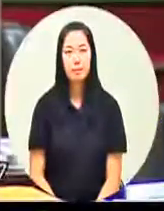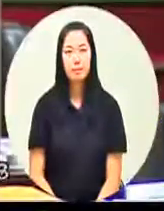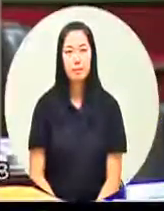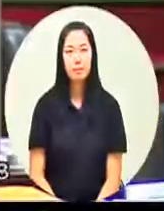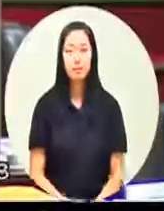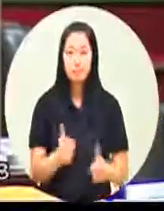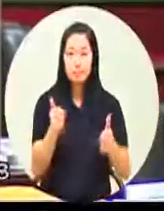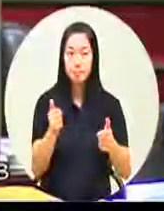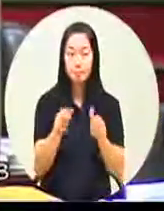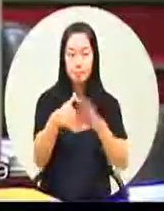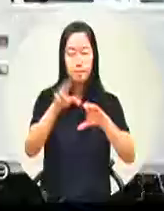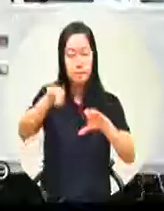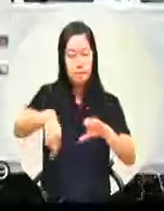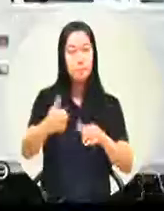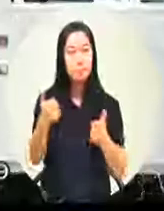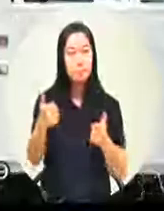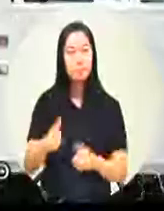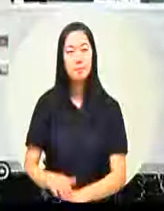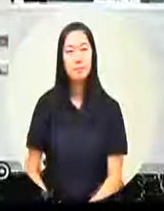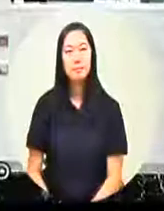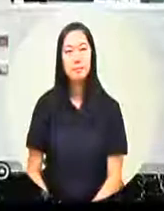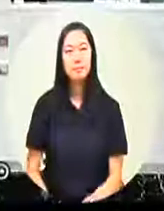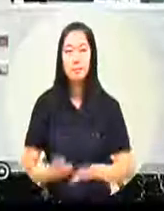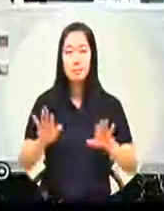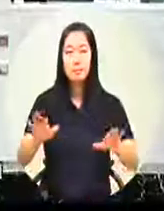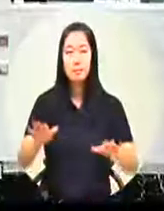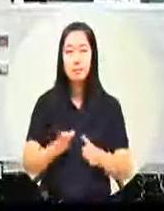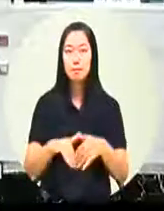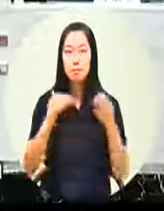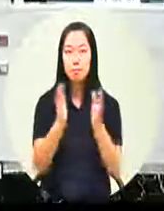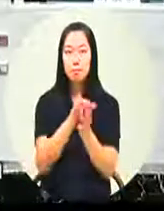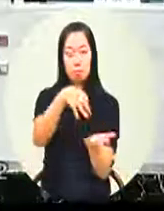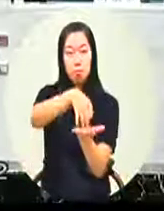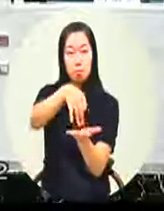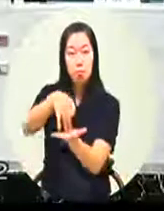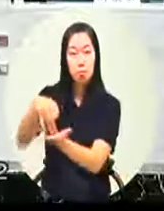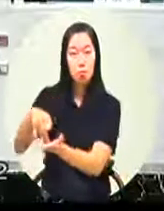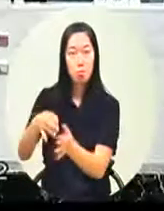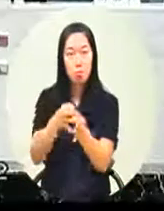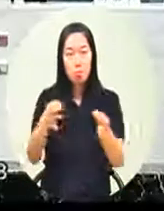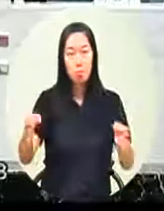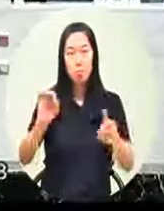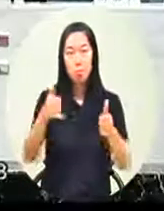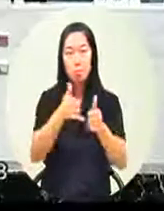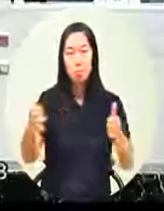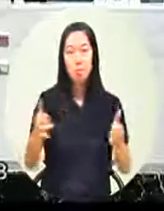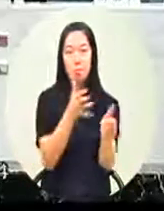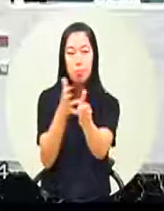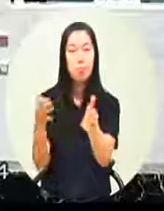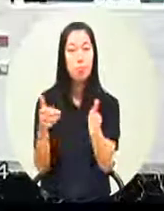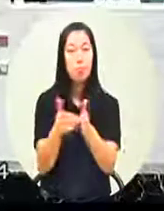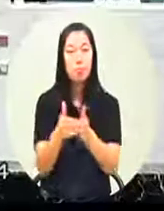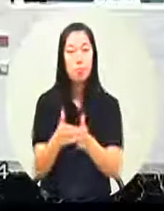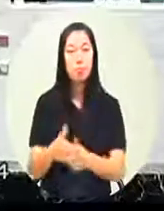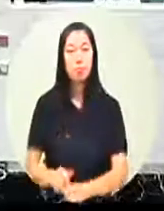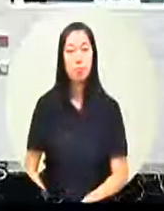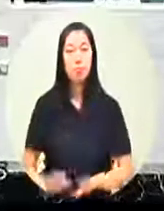好，谢谢刘议员的质询哈。那今天所有登记发言的议员都质询完毕哈。